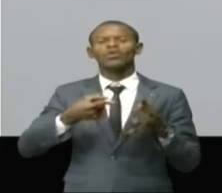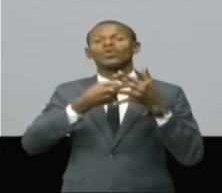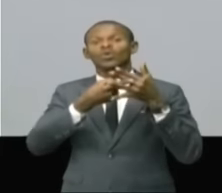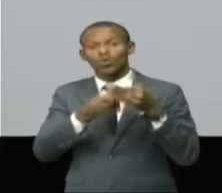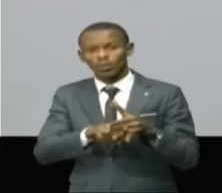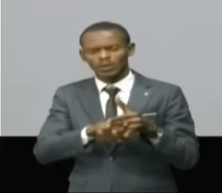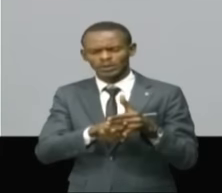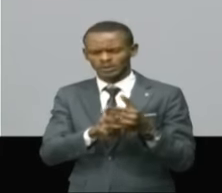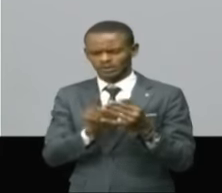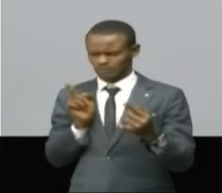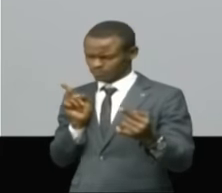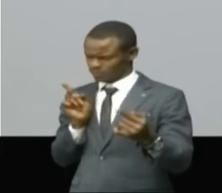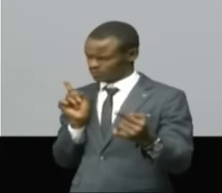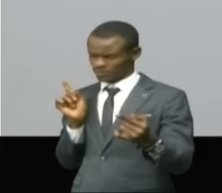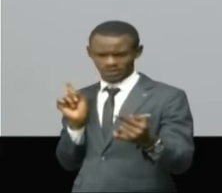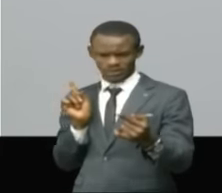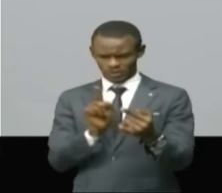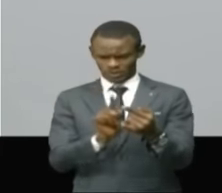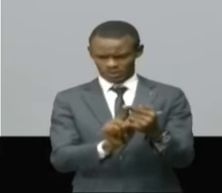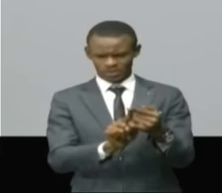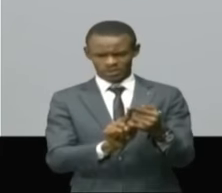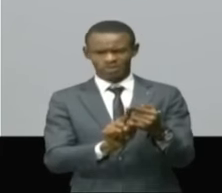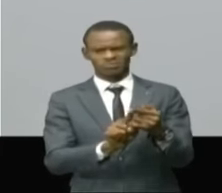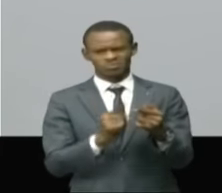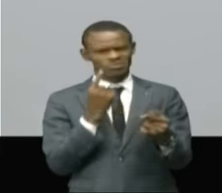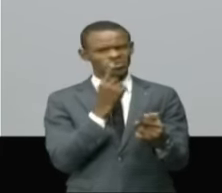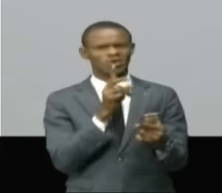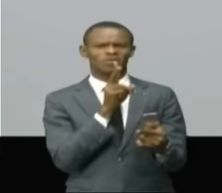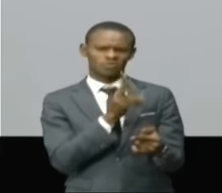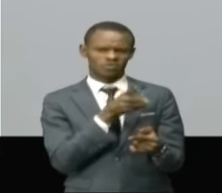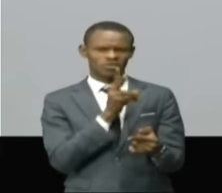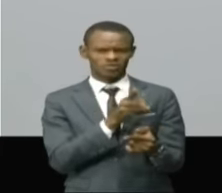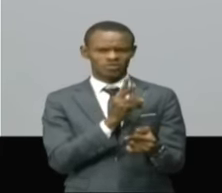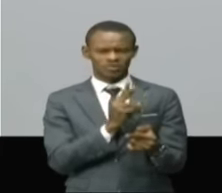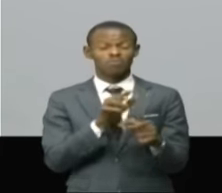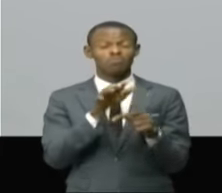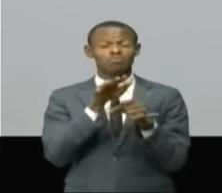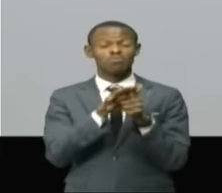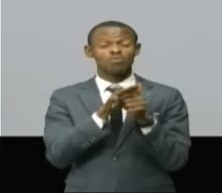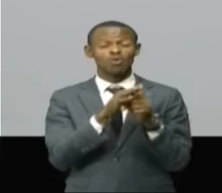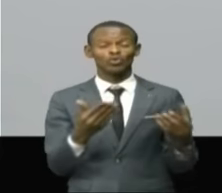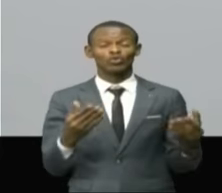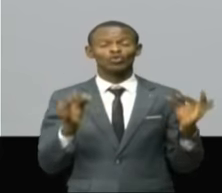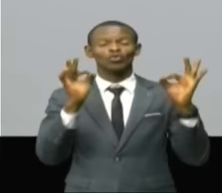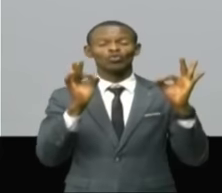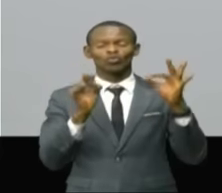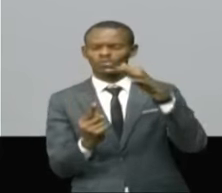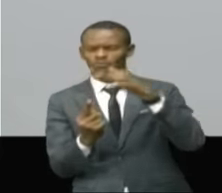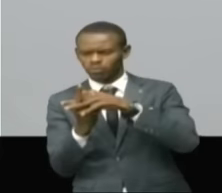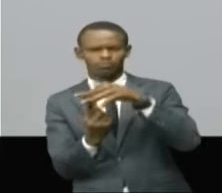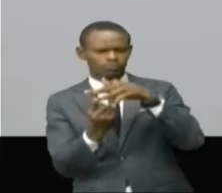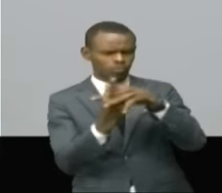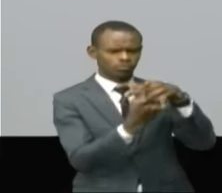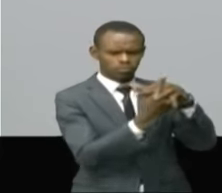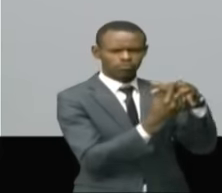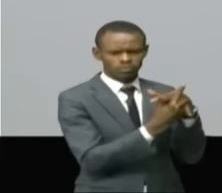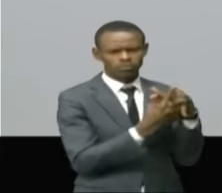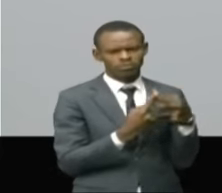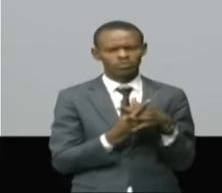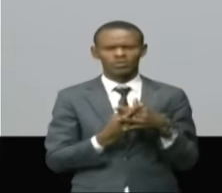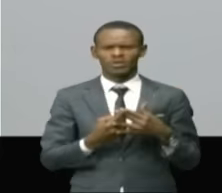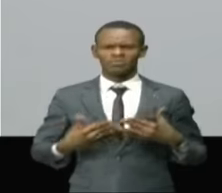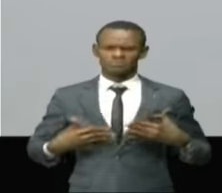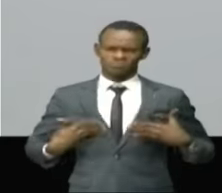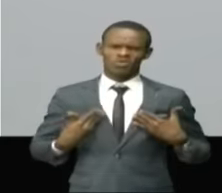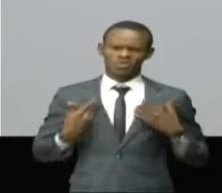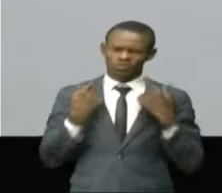cette vision à travers les différentes réformes engagées dans ce secteur, de même que les activités ou